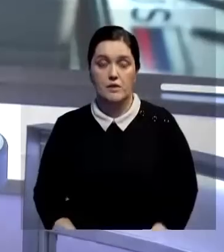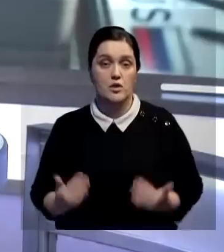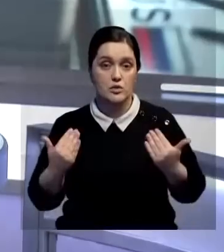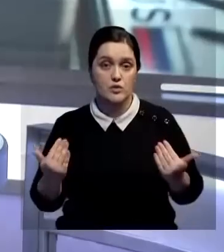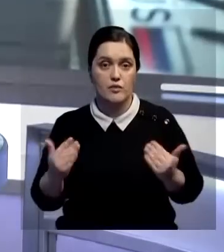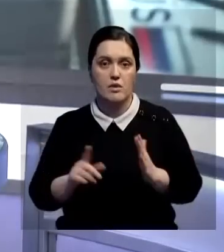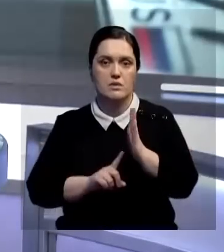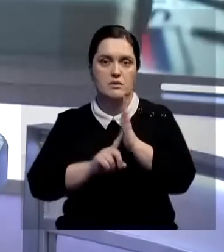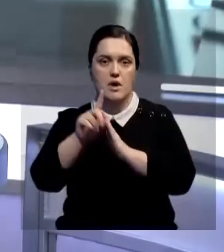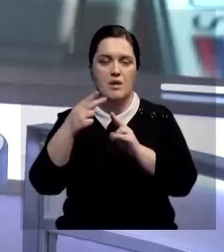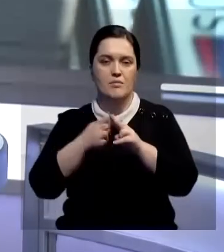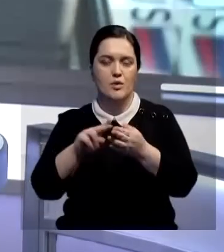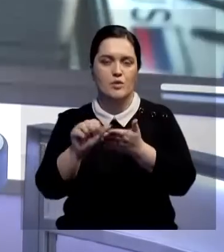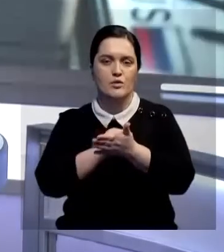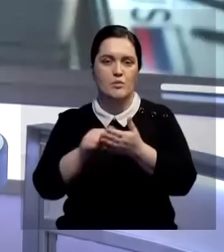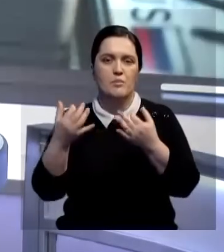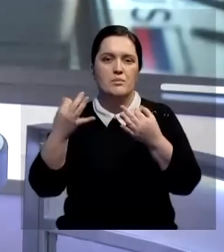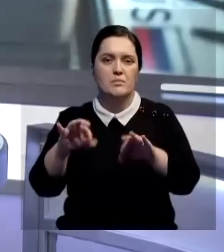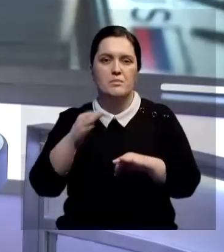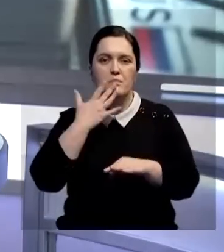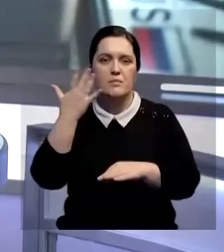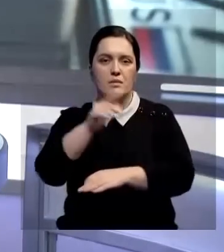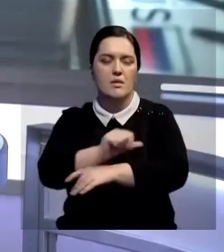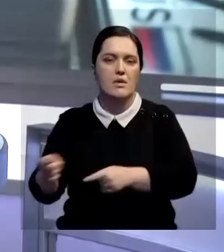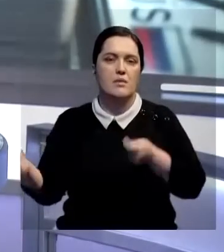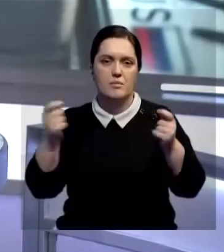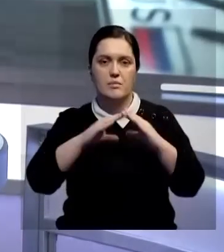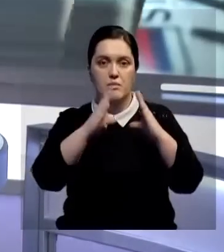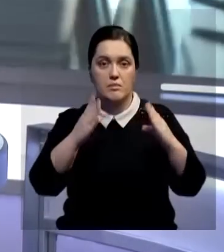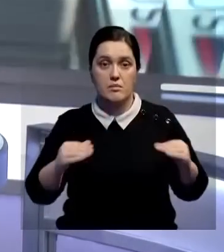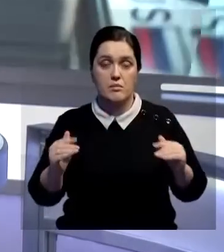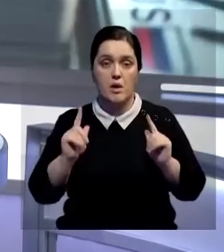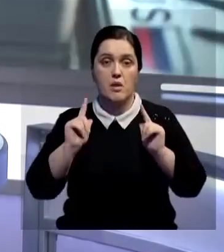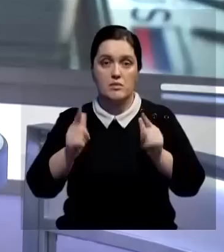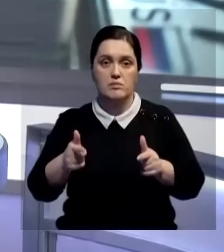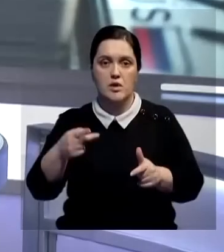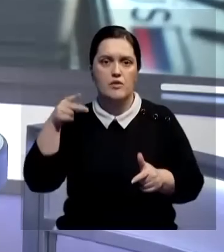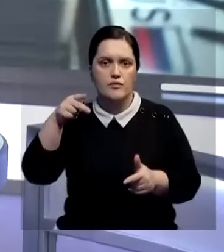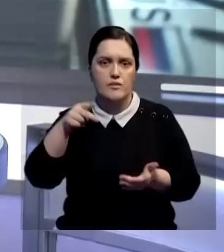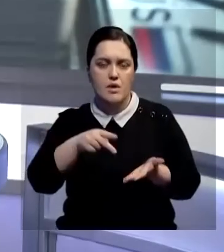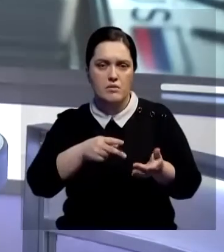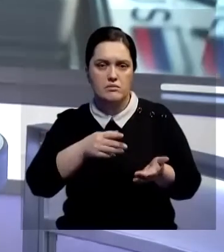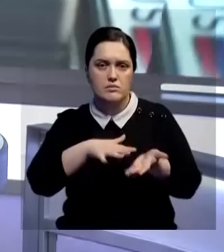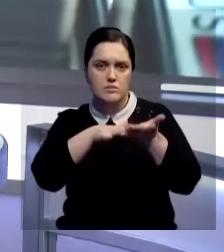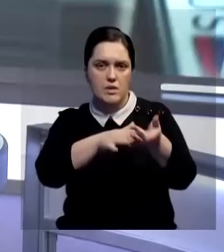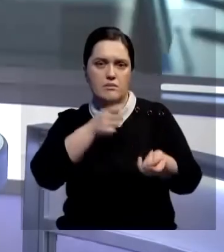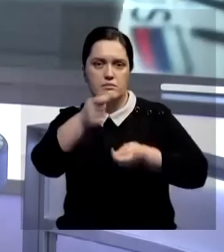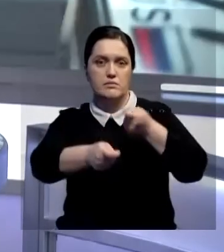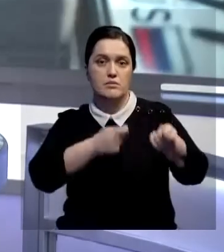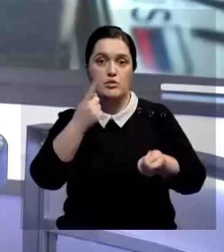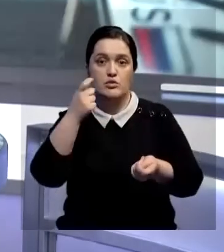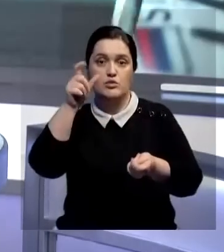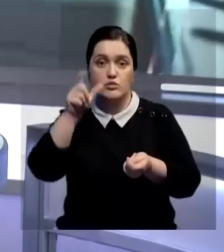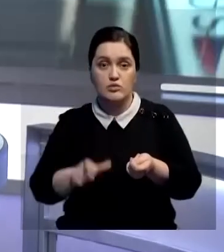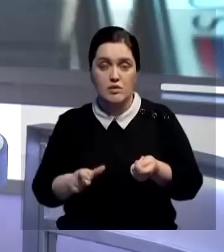За первый день легализации иностранных автомобилей в стране предварительно одобрено более 2000 заявок. Из них 100 человек уже